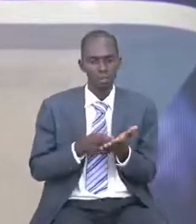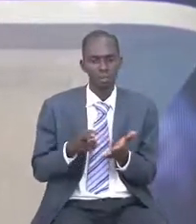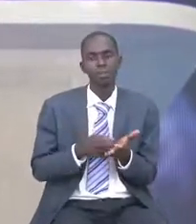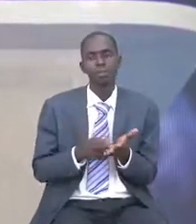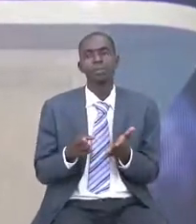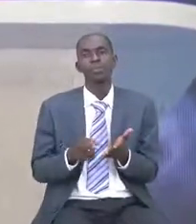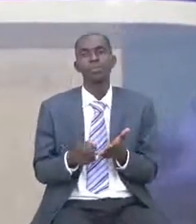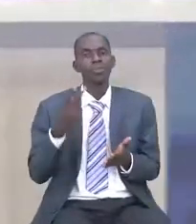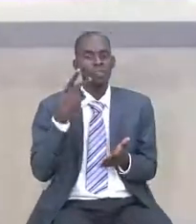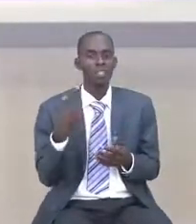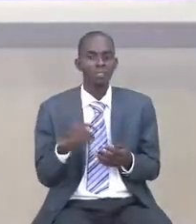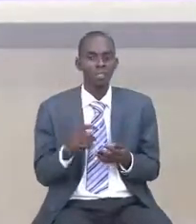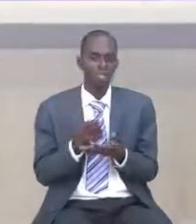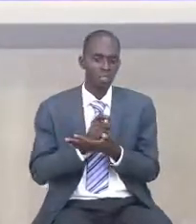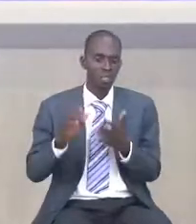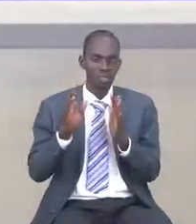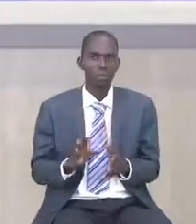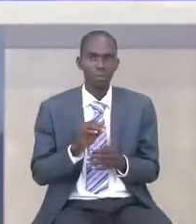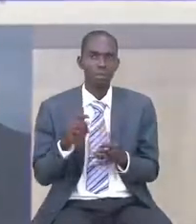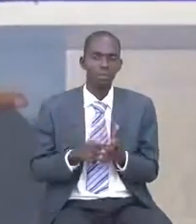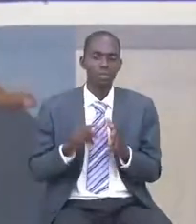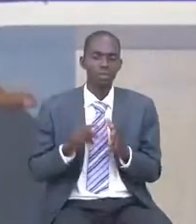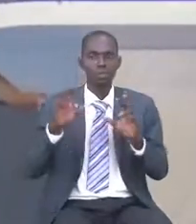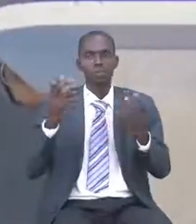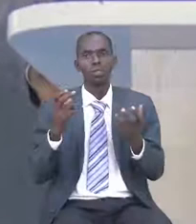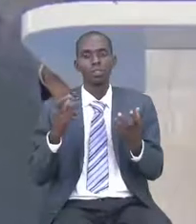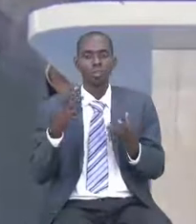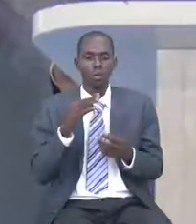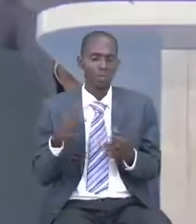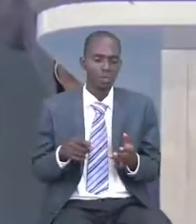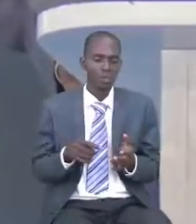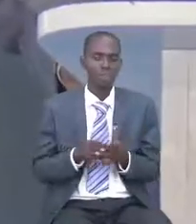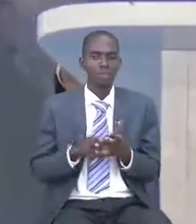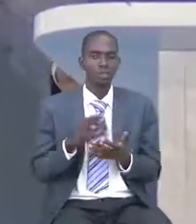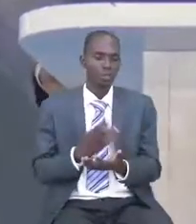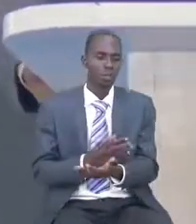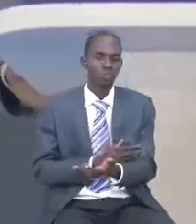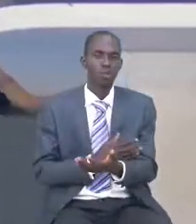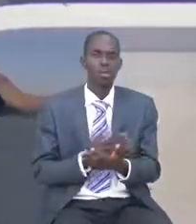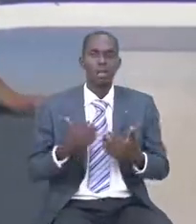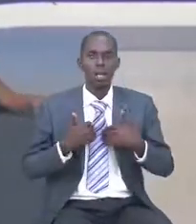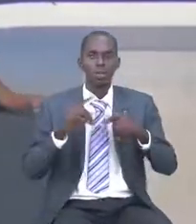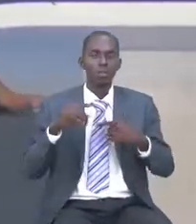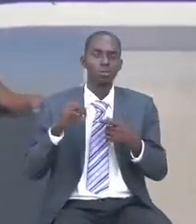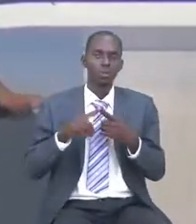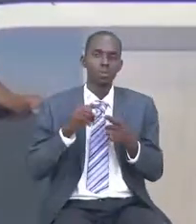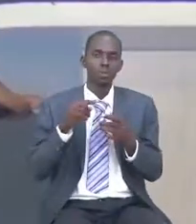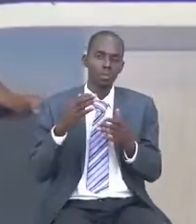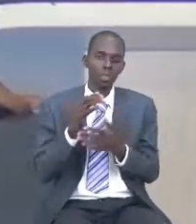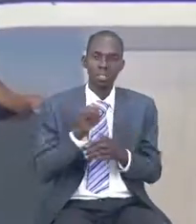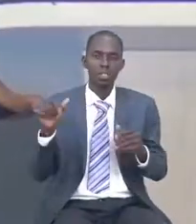de réciter, faire des recherches. L'auteur de telle thématique, de telle